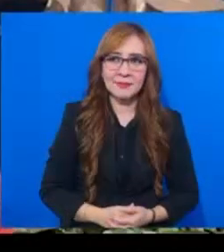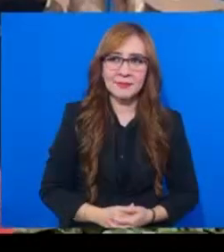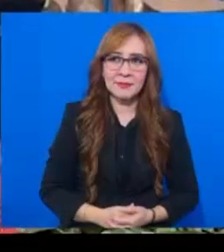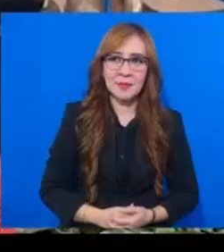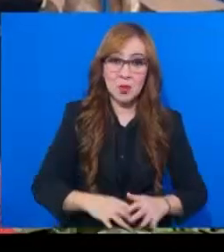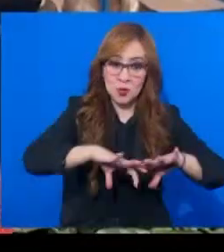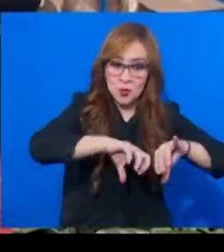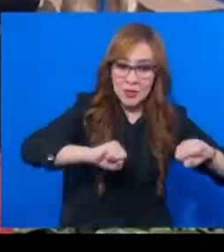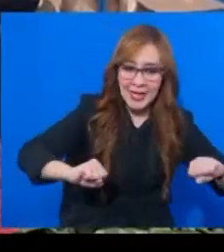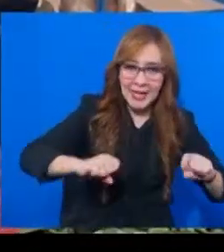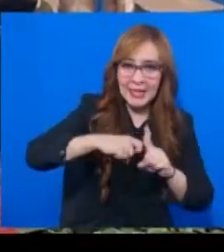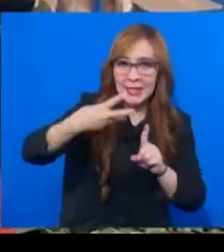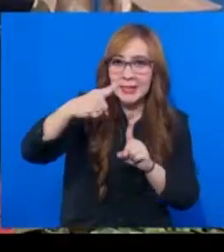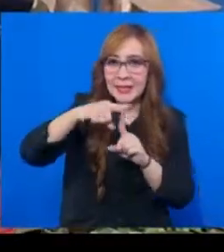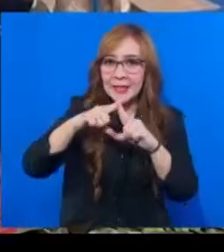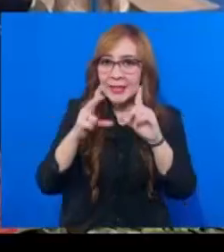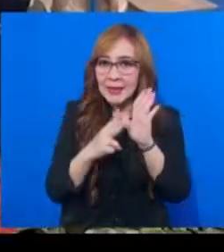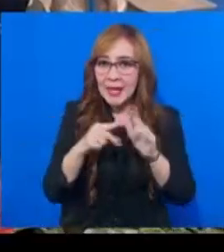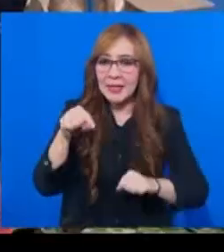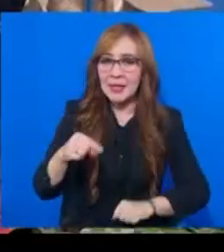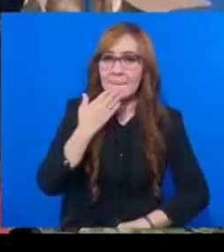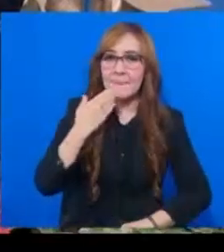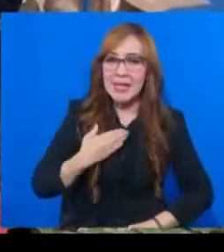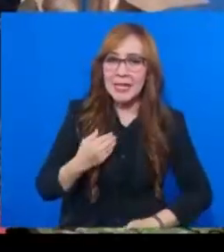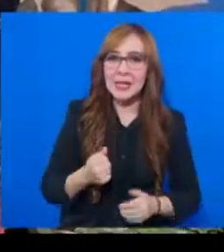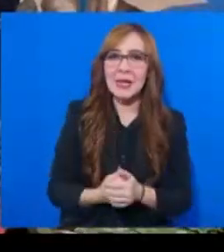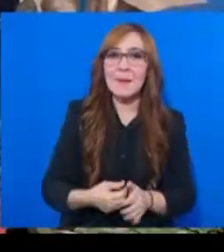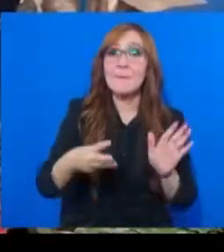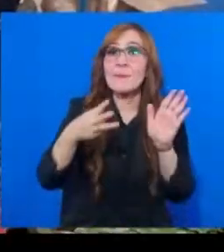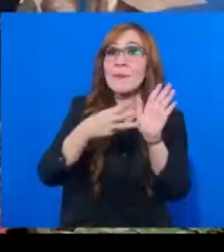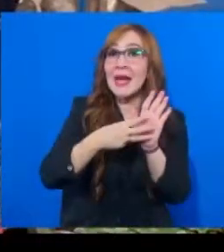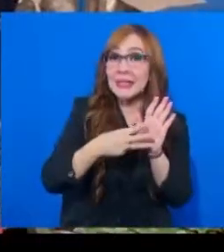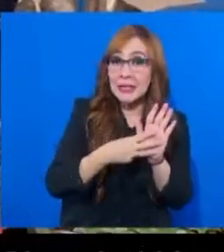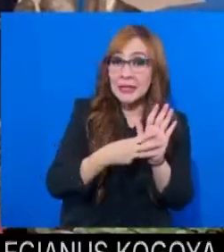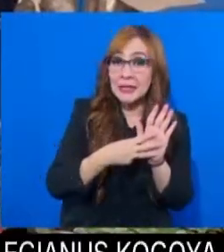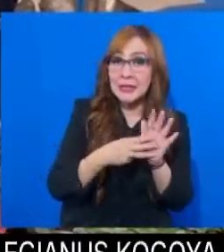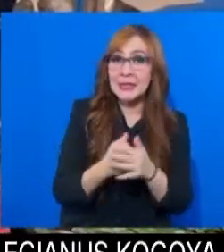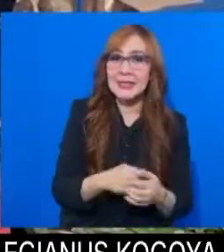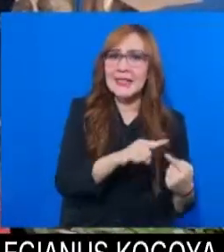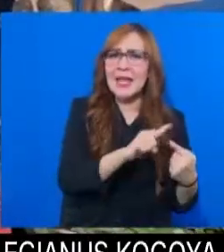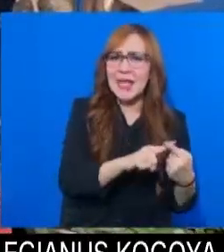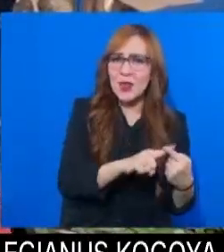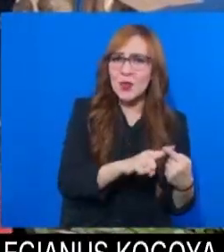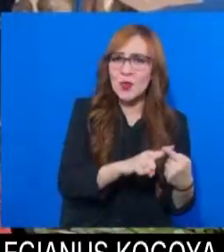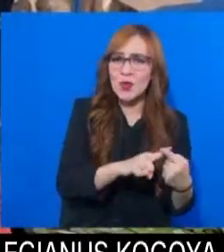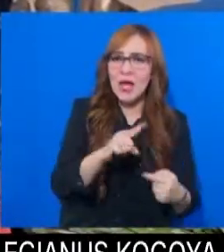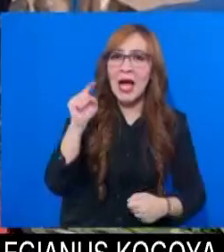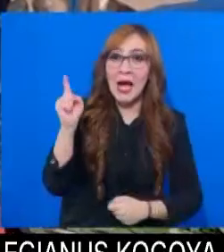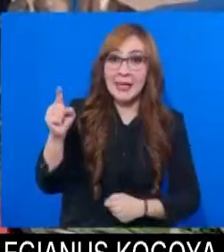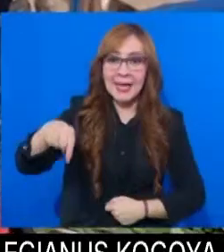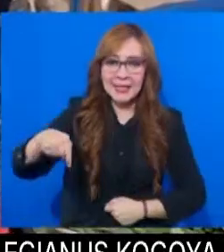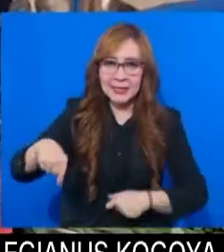Durian jenis ketan ini milik Mang Madit, salah satu stan yang ada di 30 stan di Festival